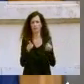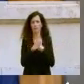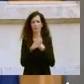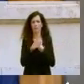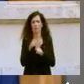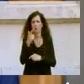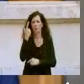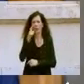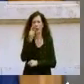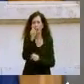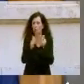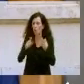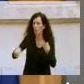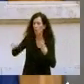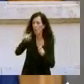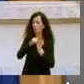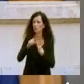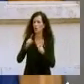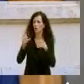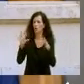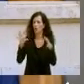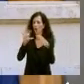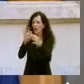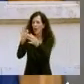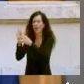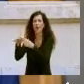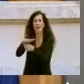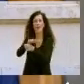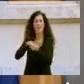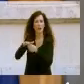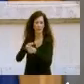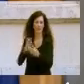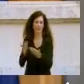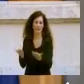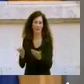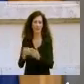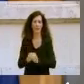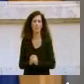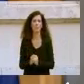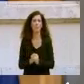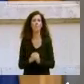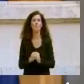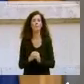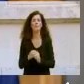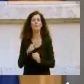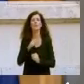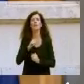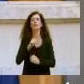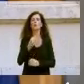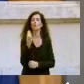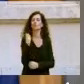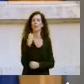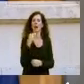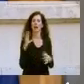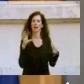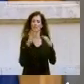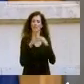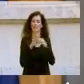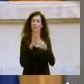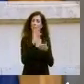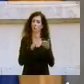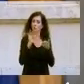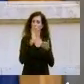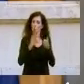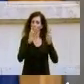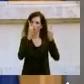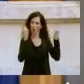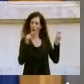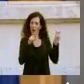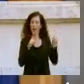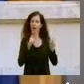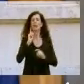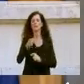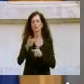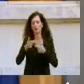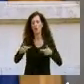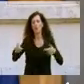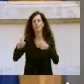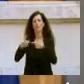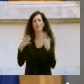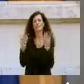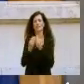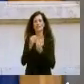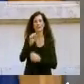familiari sulla scuola avremo una conferenza già annunciata con il ministro azzolina